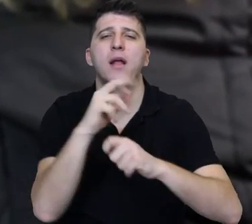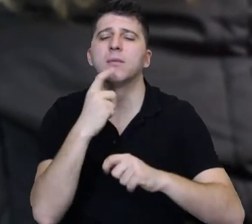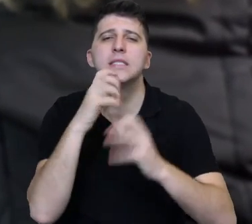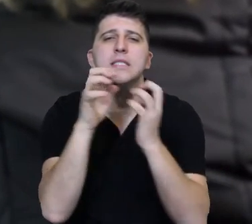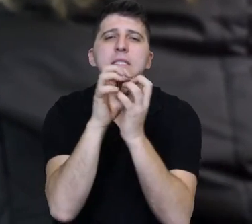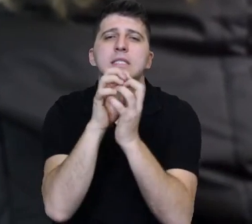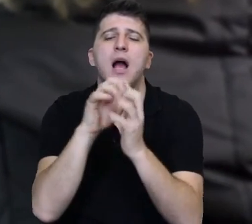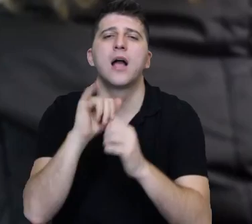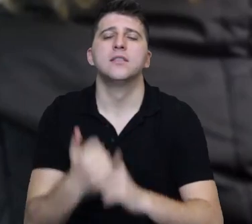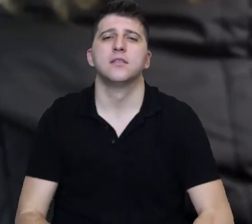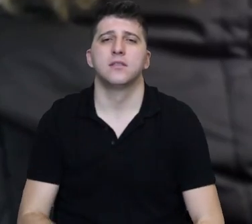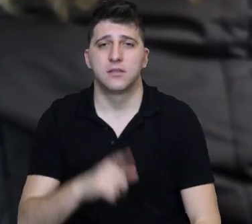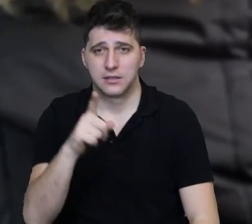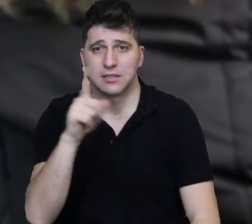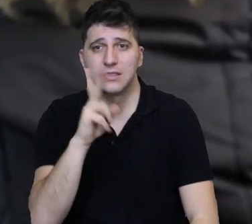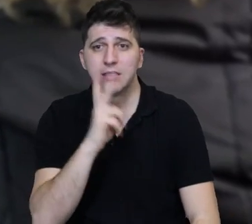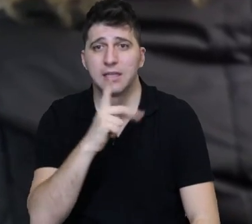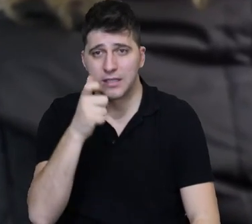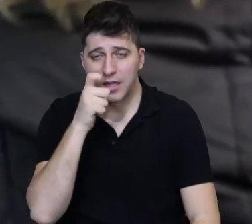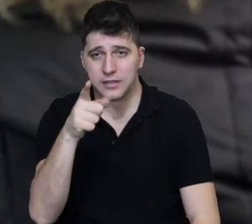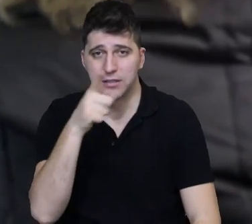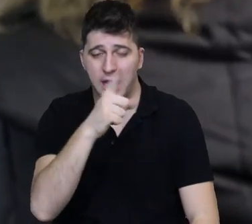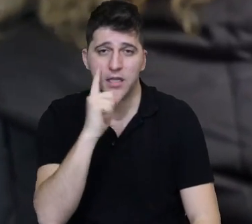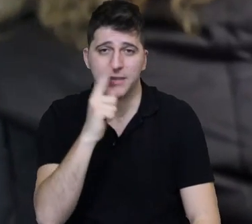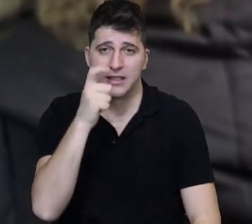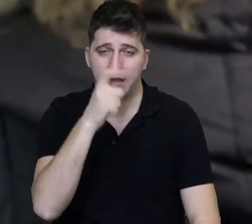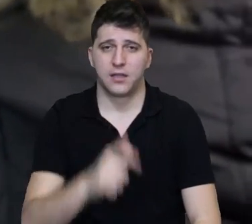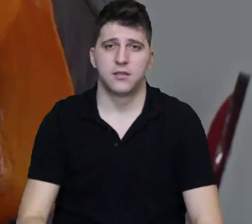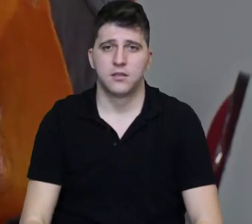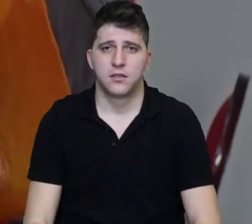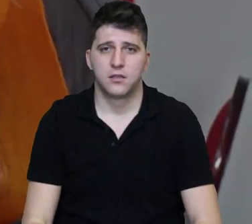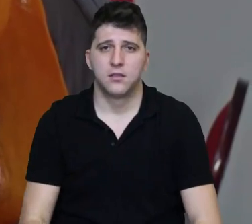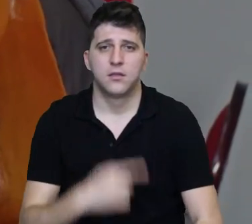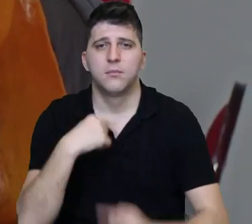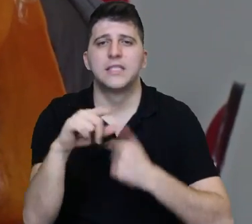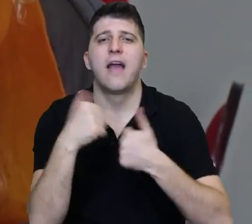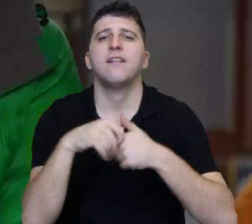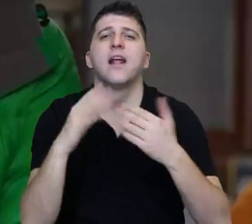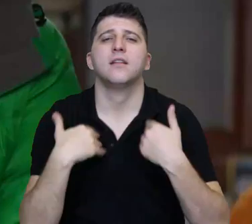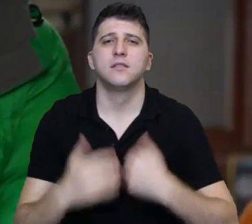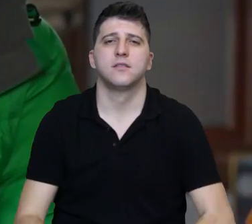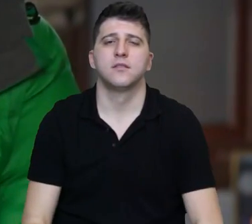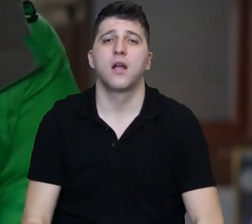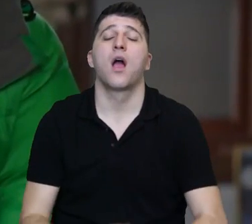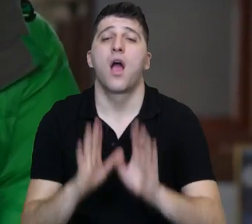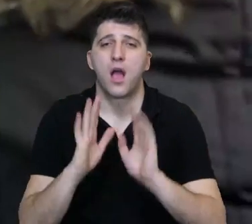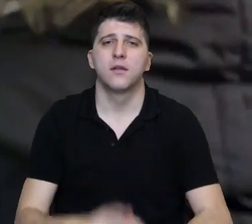Yani sen yengeme dikkat et enişte. Yenge sen de enişteme dikkat et. Biz evli değiliz ki.